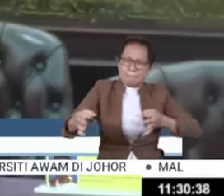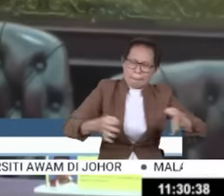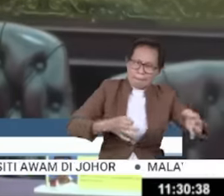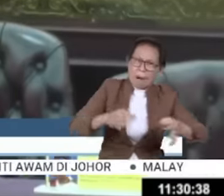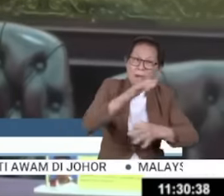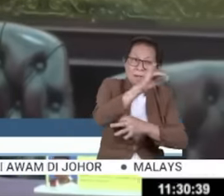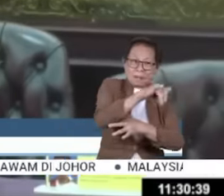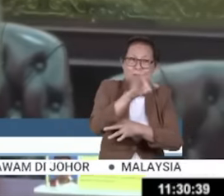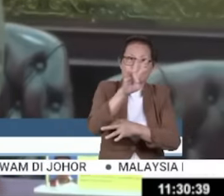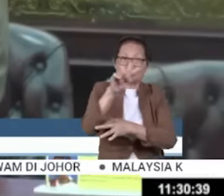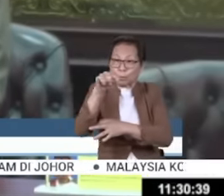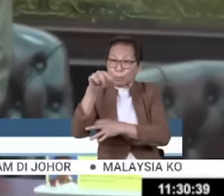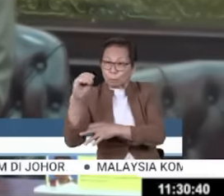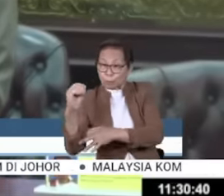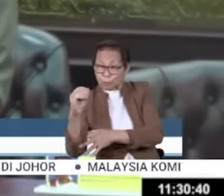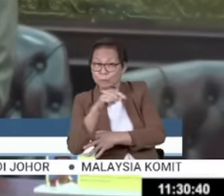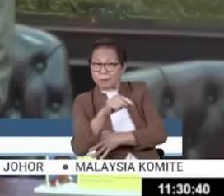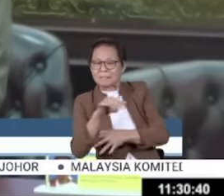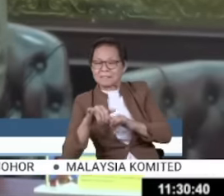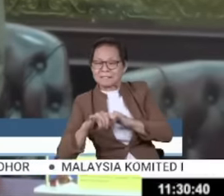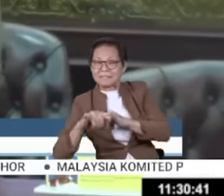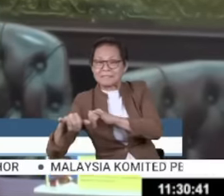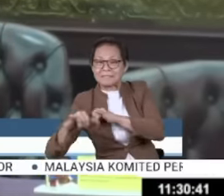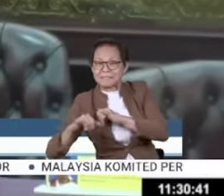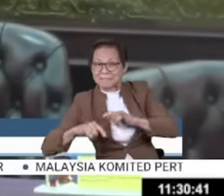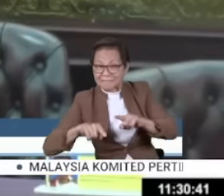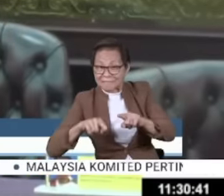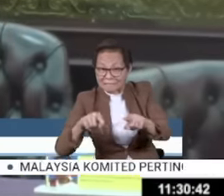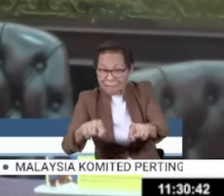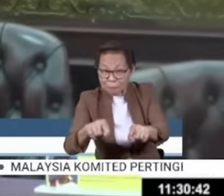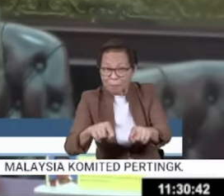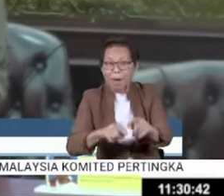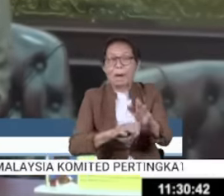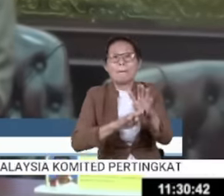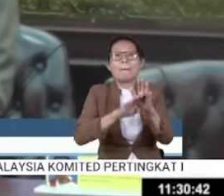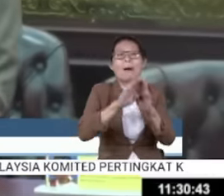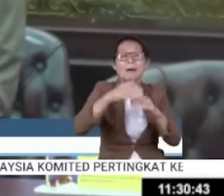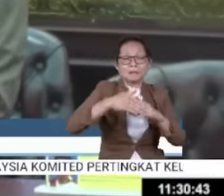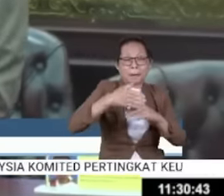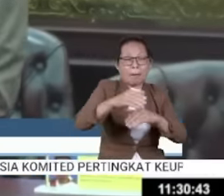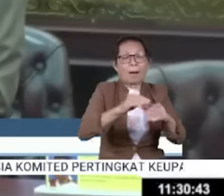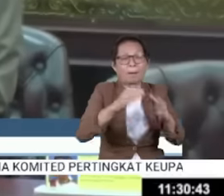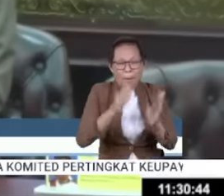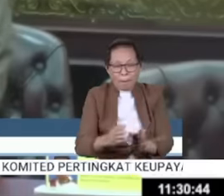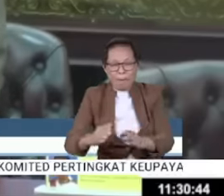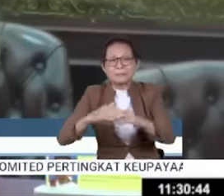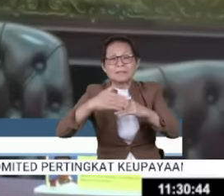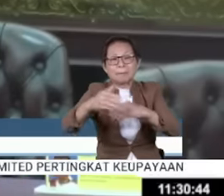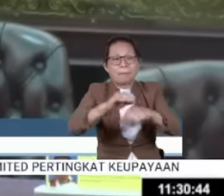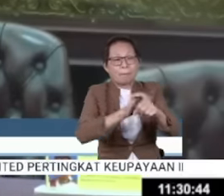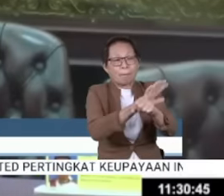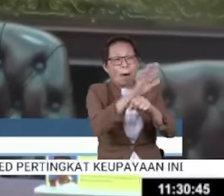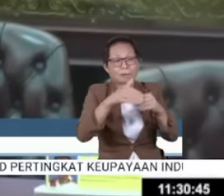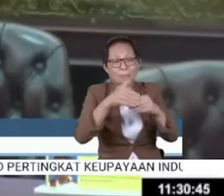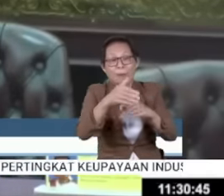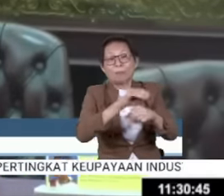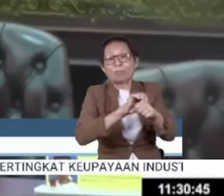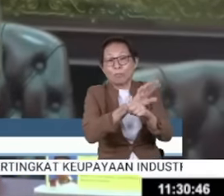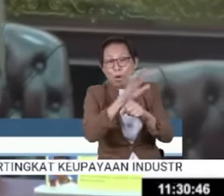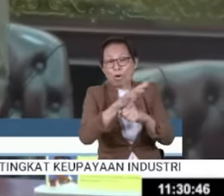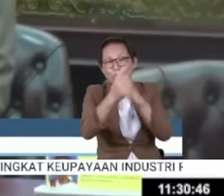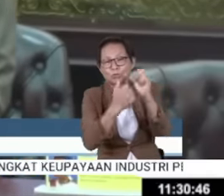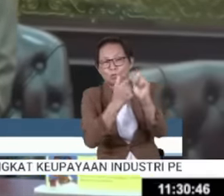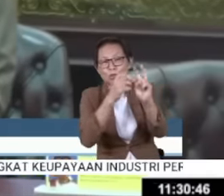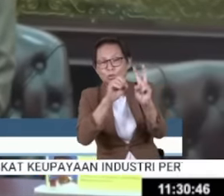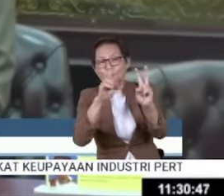Yes 2 pukulan kosong selaras dengan strategi pembangunan pasca covid 19 2023 dalam mencapai